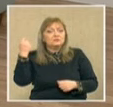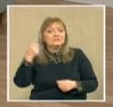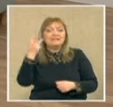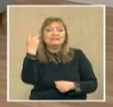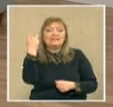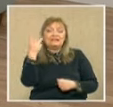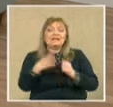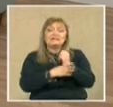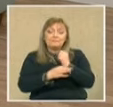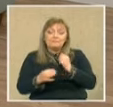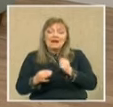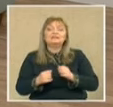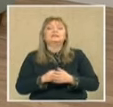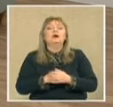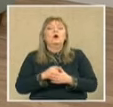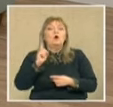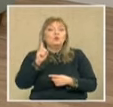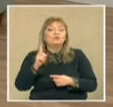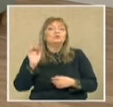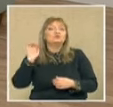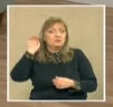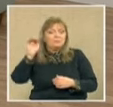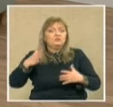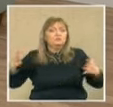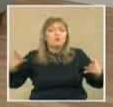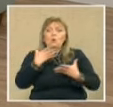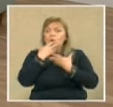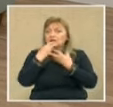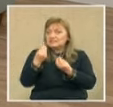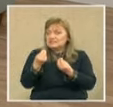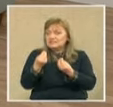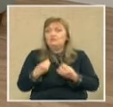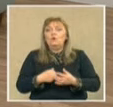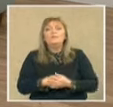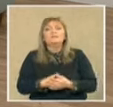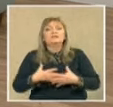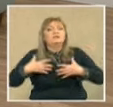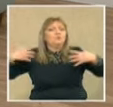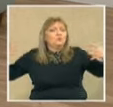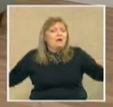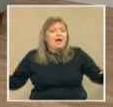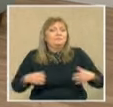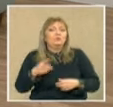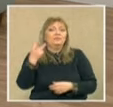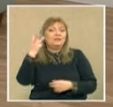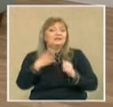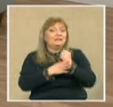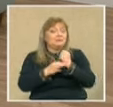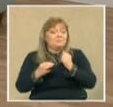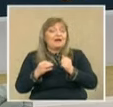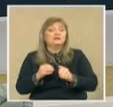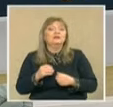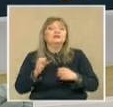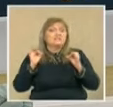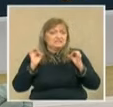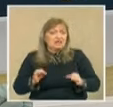на българската музика и танц, който ще бъде нещо наистина много красиво и феноменално. Точно, сигурно така съм. Грандиозно ще бъде на 3 март. Много